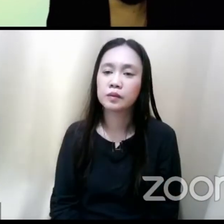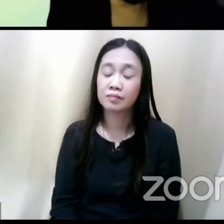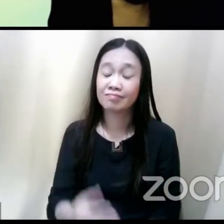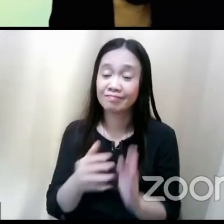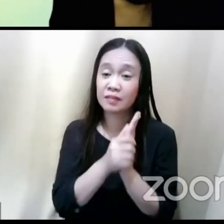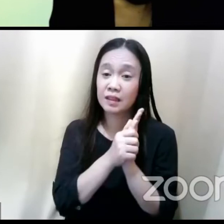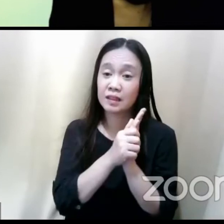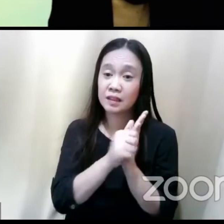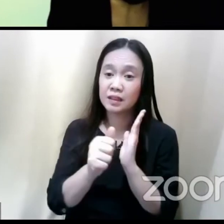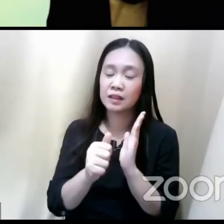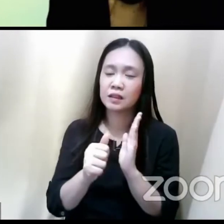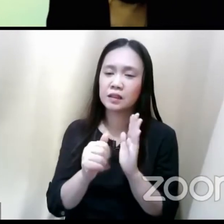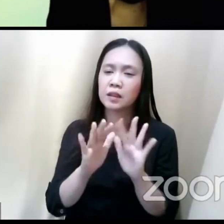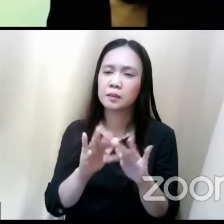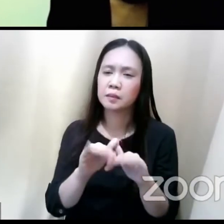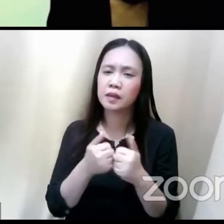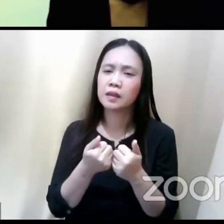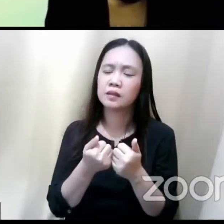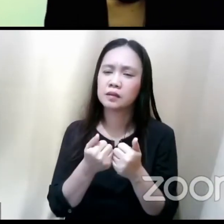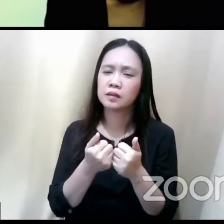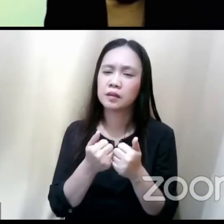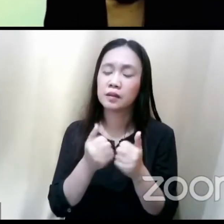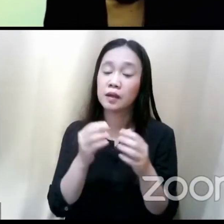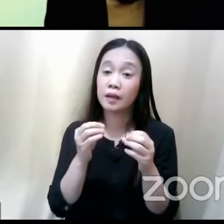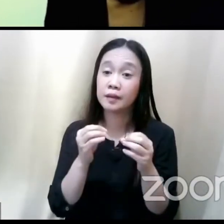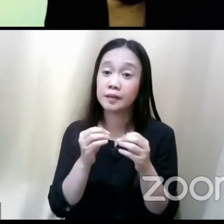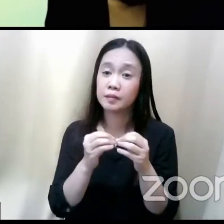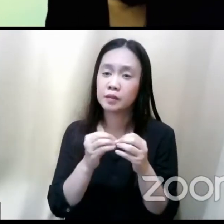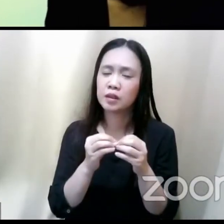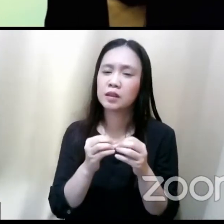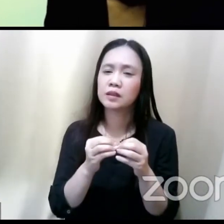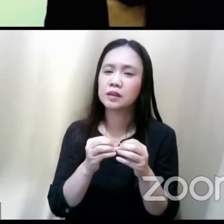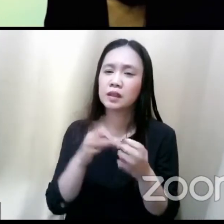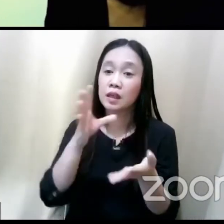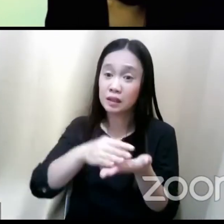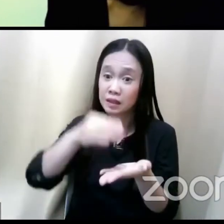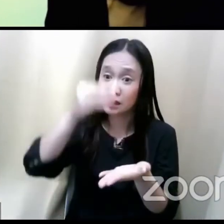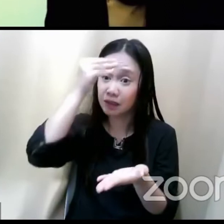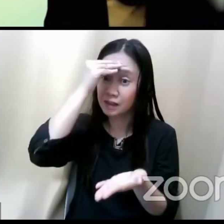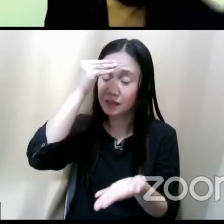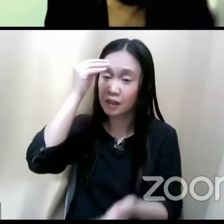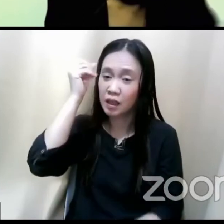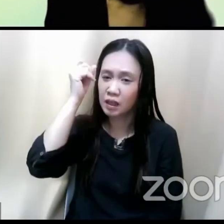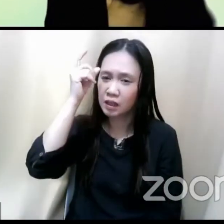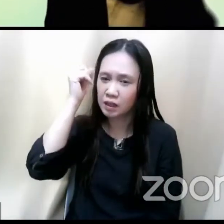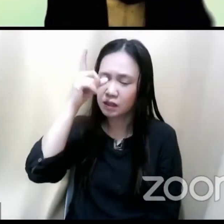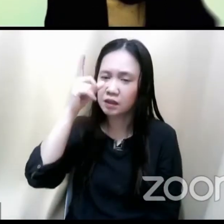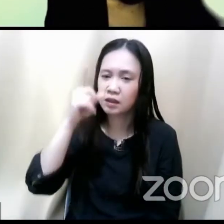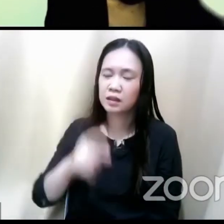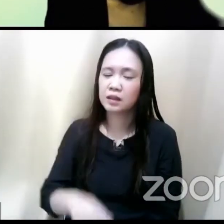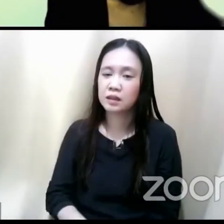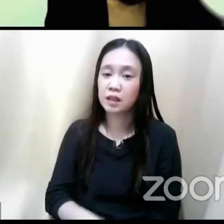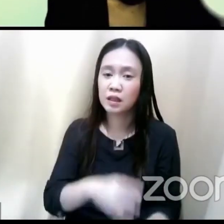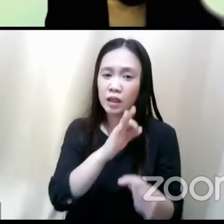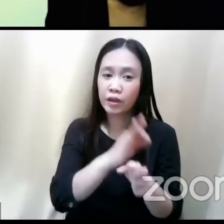skills or paano siya mas madaling maka-pick up nung lesson. So iti-tailor fit natin 'yon. So